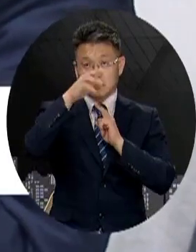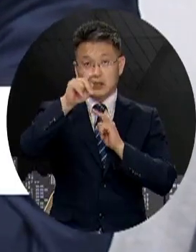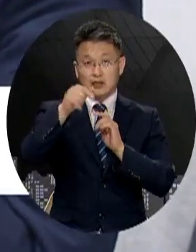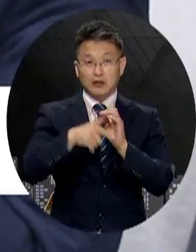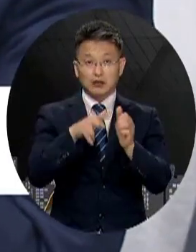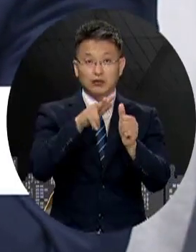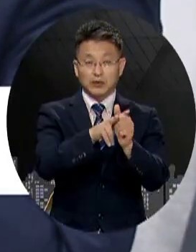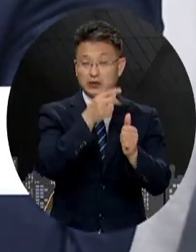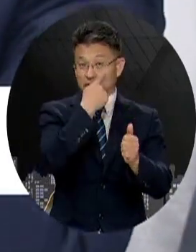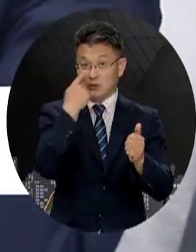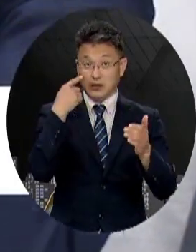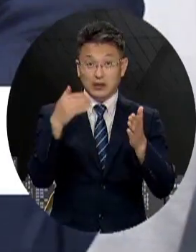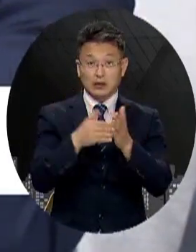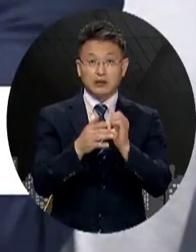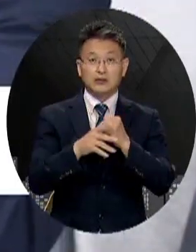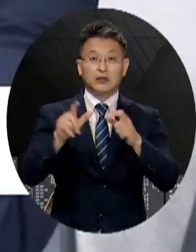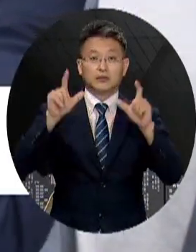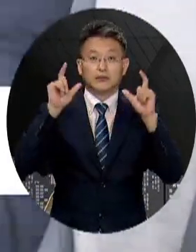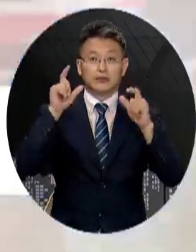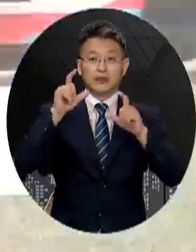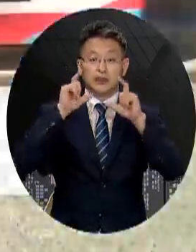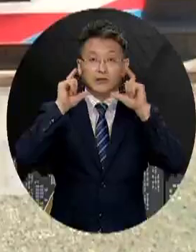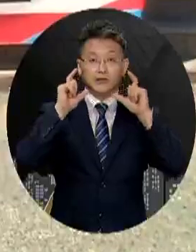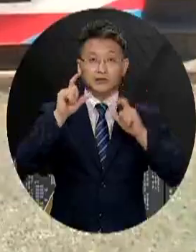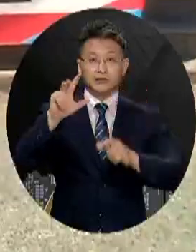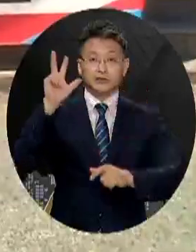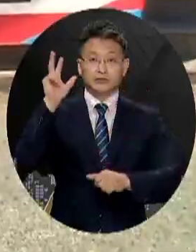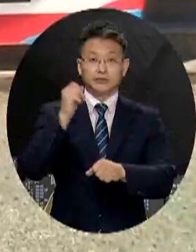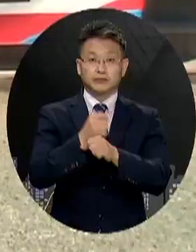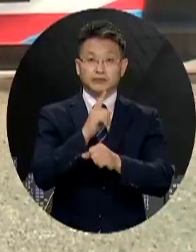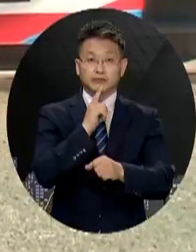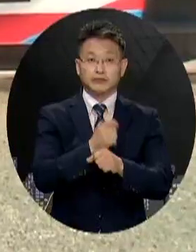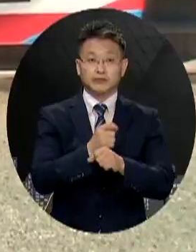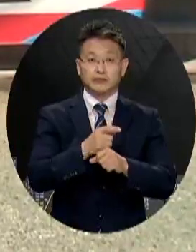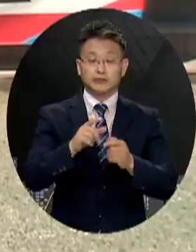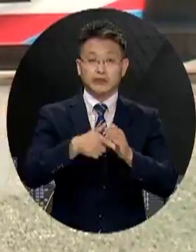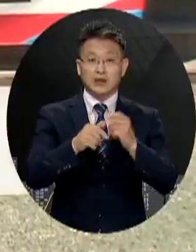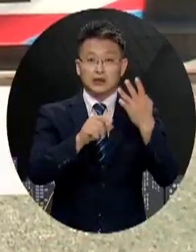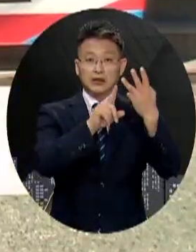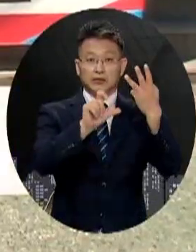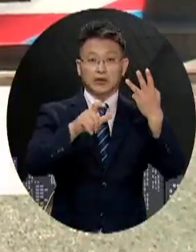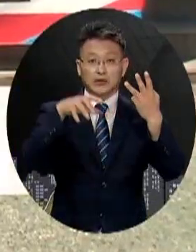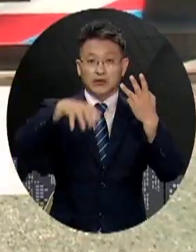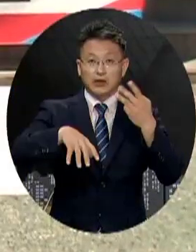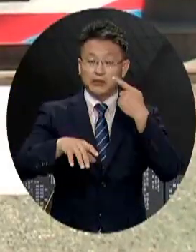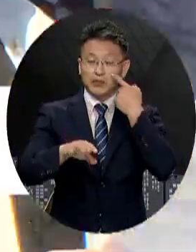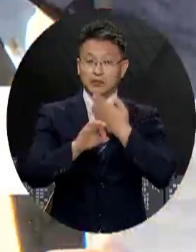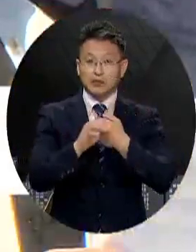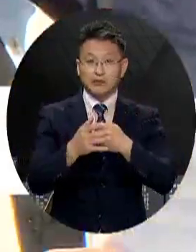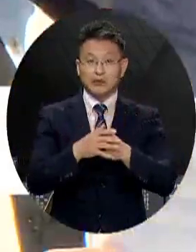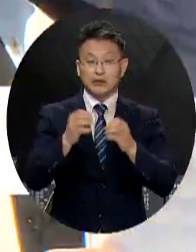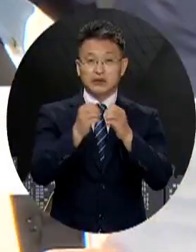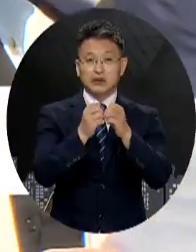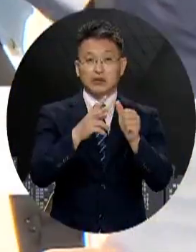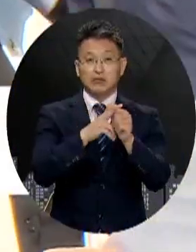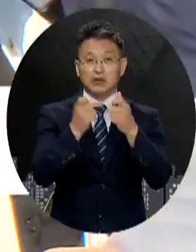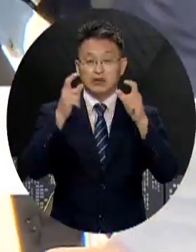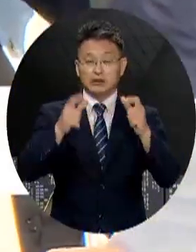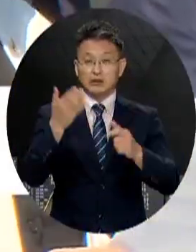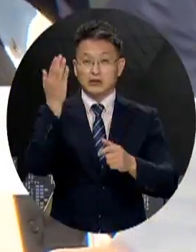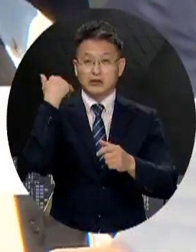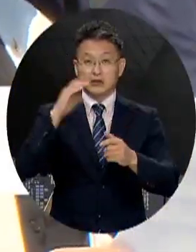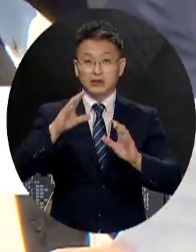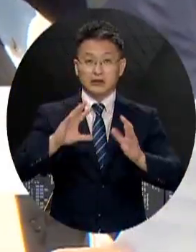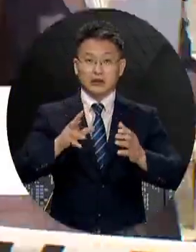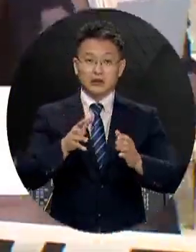후보에게서 확인하였음을 선언합니다. 같은 시각 국립 3.15 민주묘지 앞에서는 창원 마산 지역